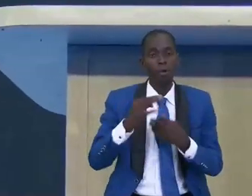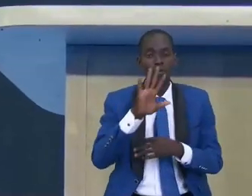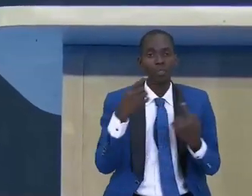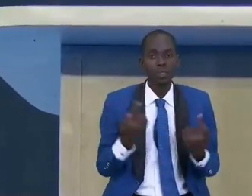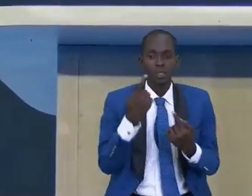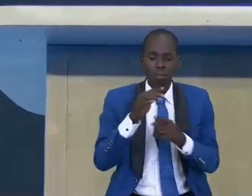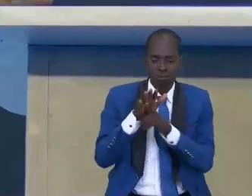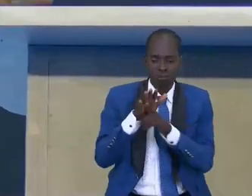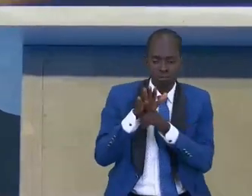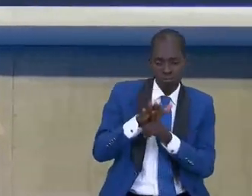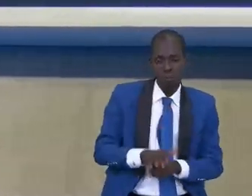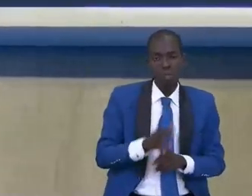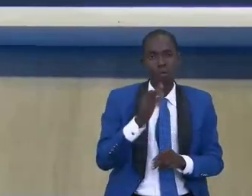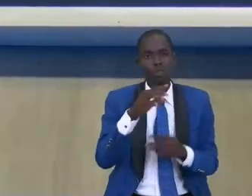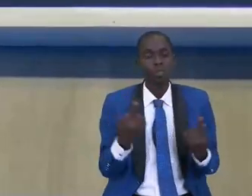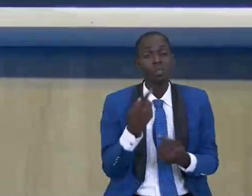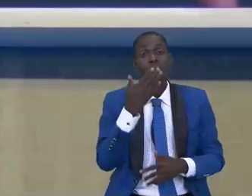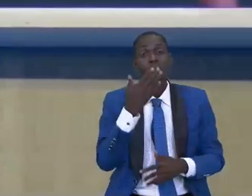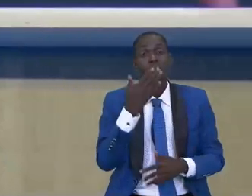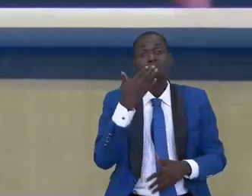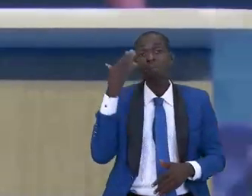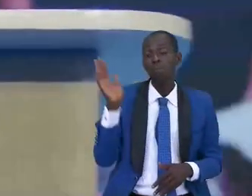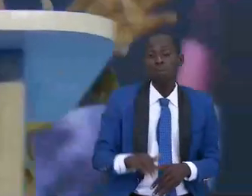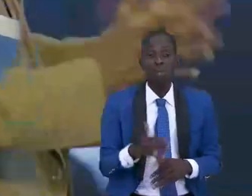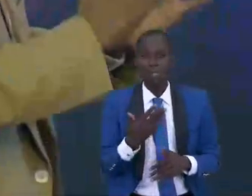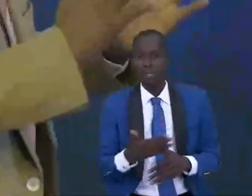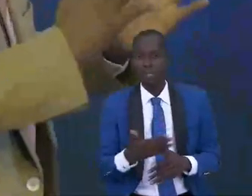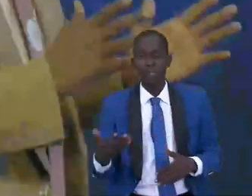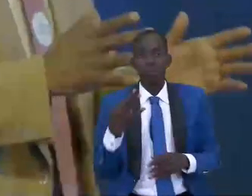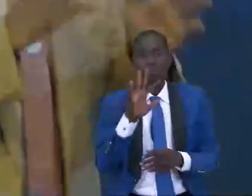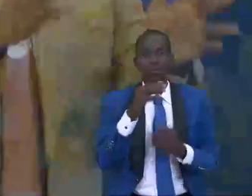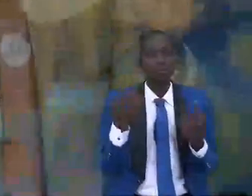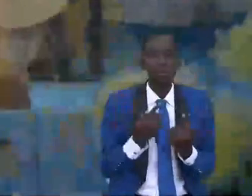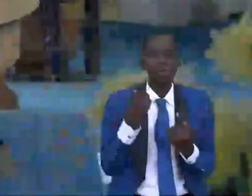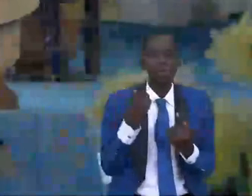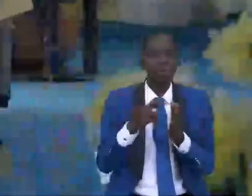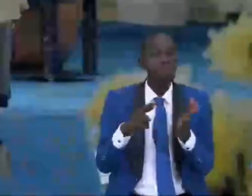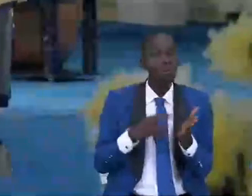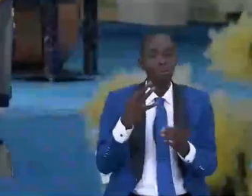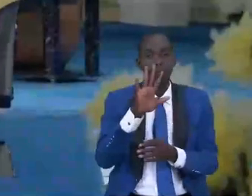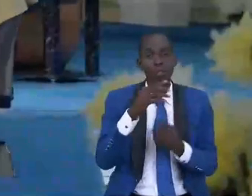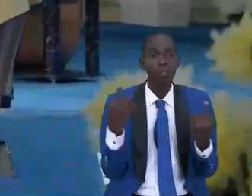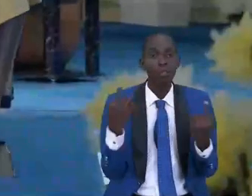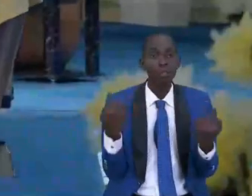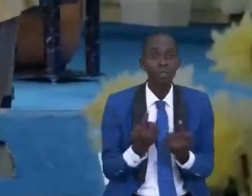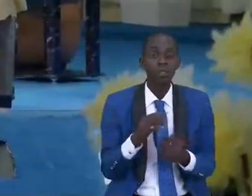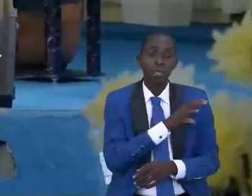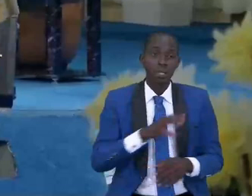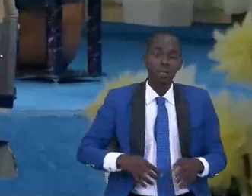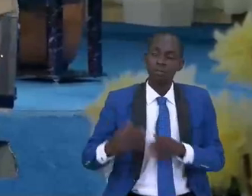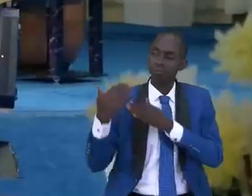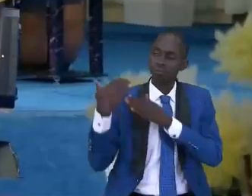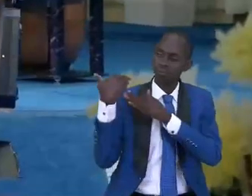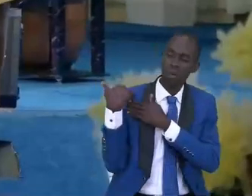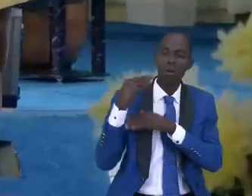péchés, la pression de tes péchés, le mal de tes péchés, les conséquences de tes péchés, Christ